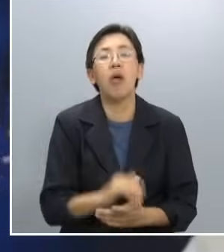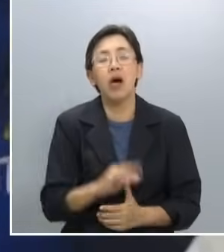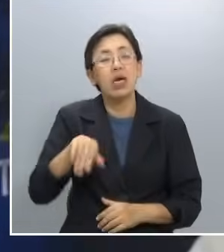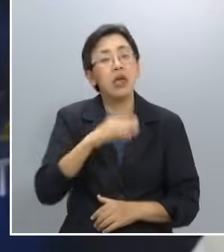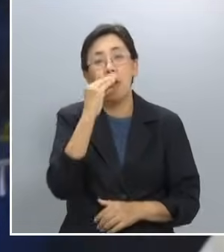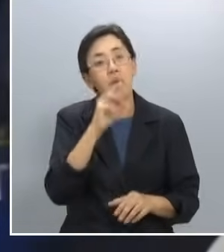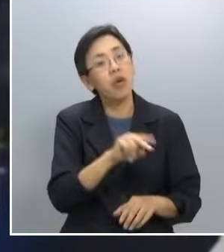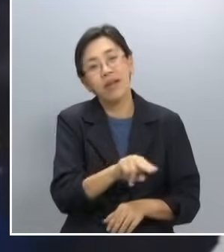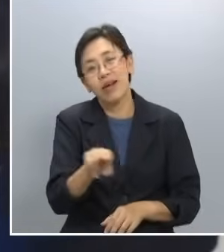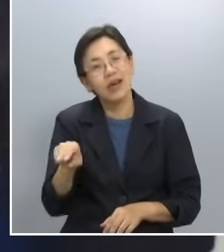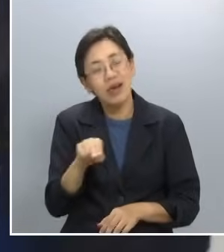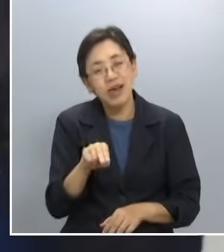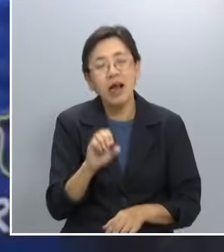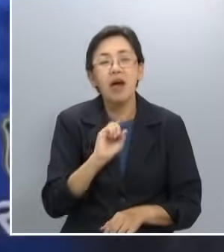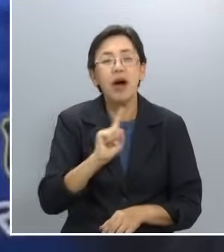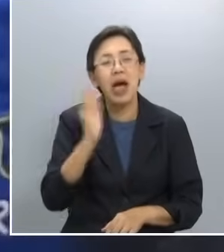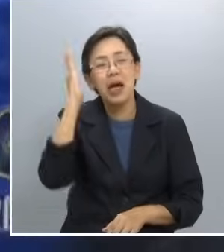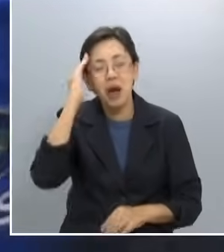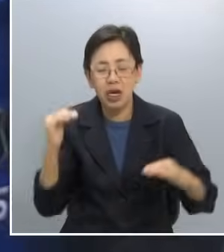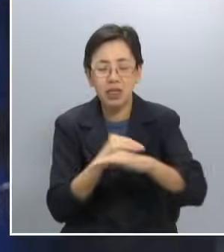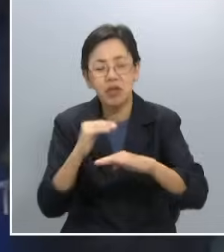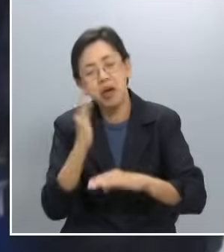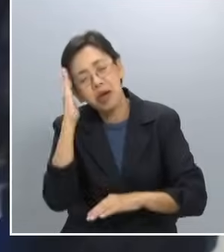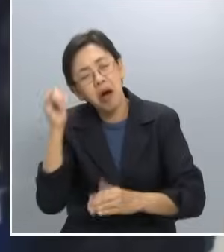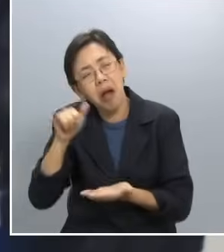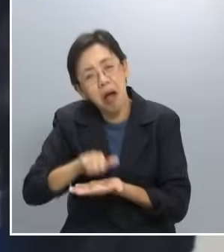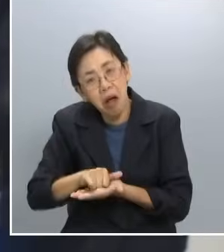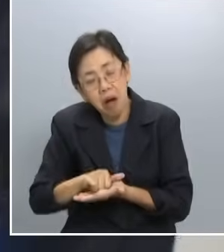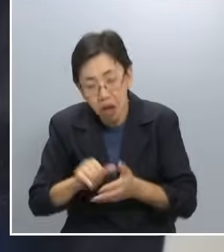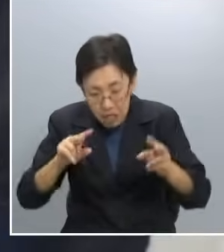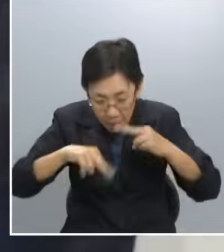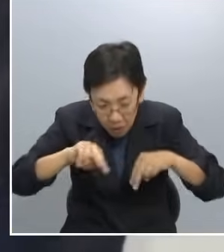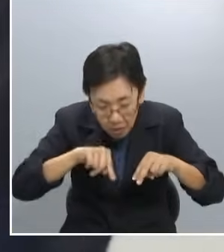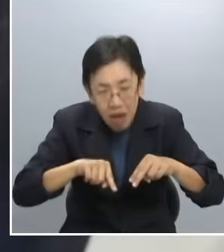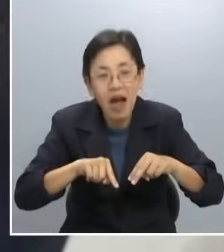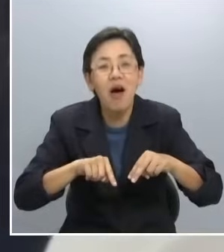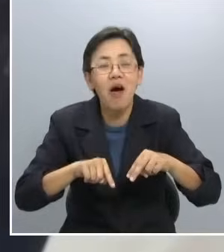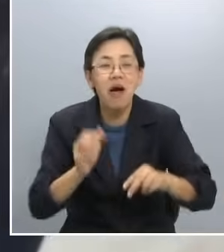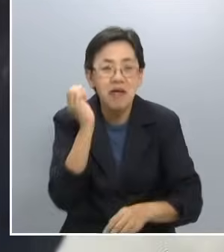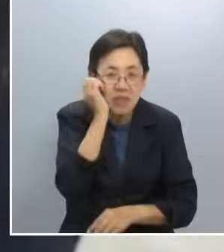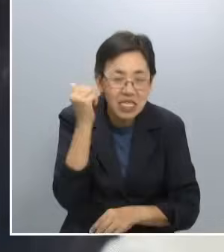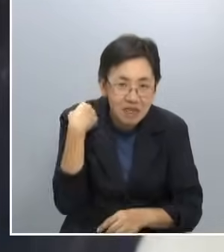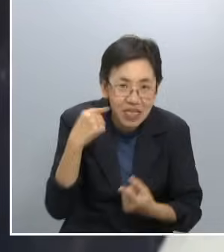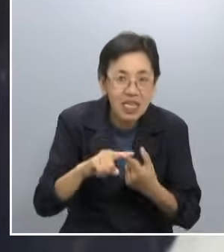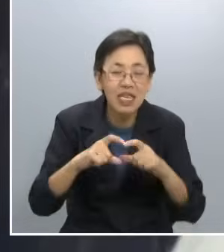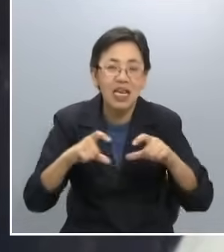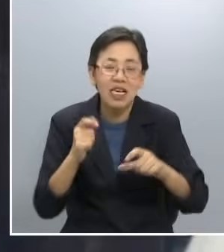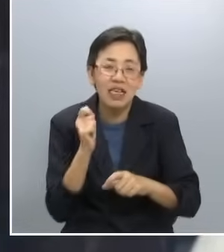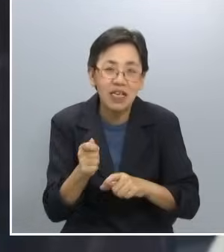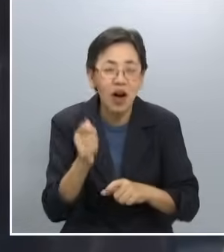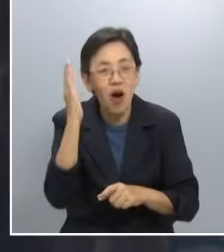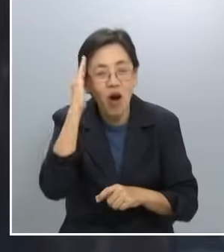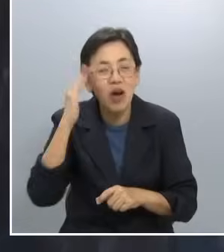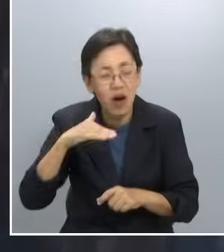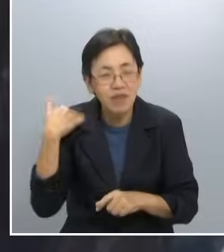เหมือนกันแต่ละครั้งที่มาจะอาศัยนอนตามข้างถนนแต่ตรวจค้นทีไรเจอทั้งโทรศัพท์มือถือและคีย์การ์ดห้องพักอ